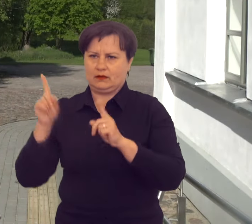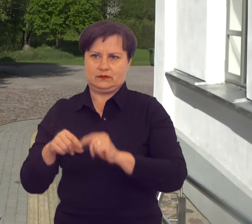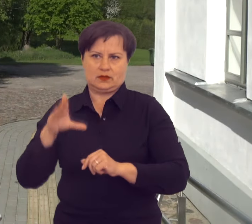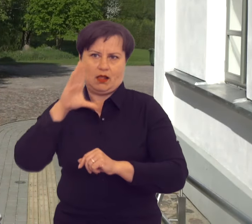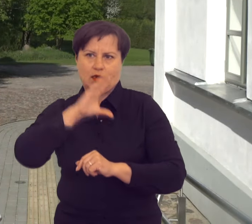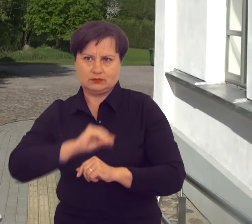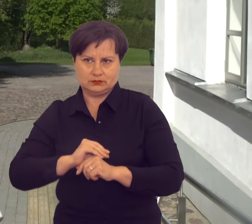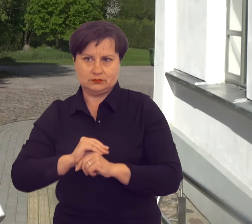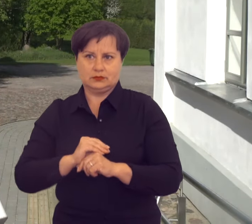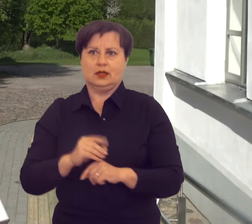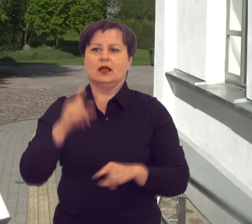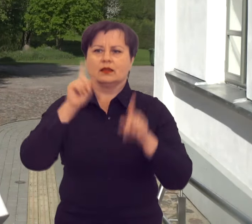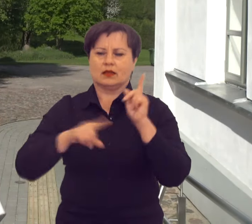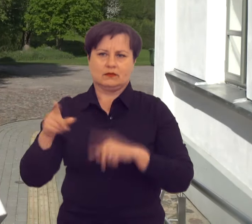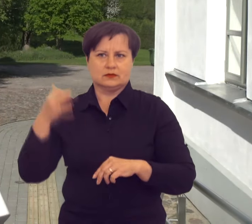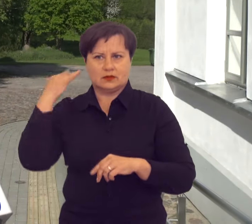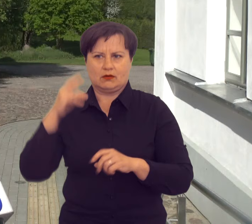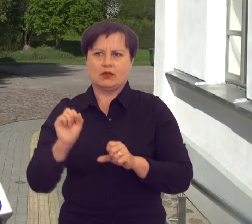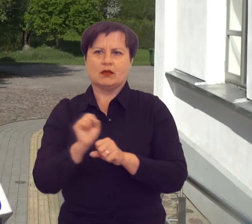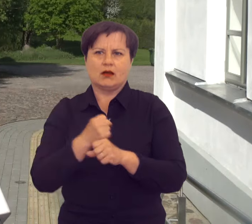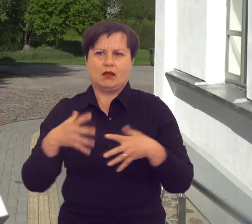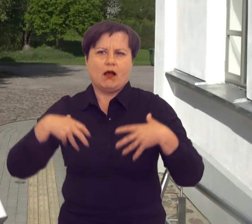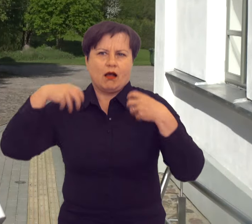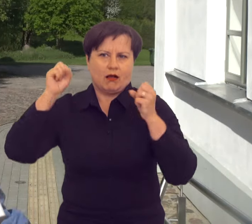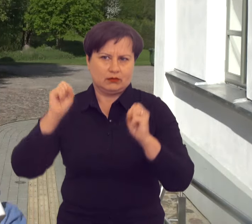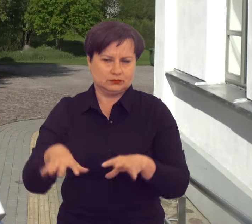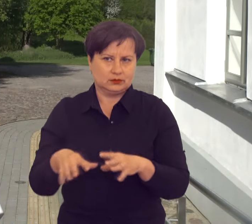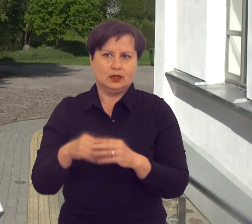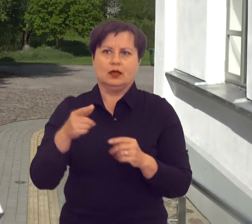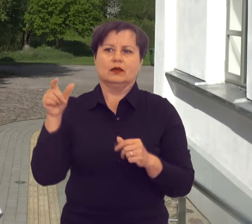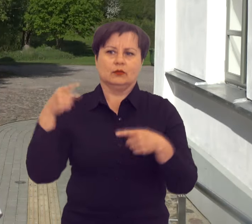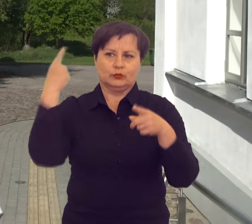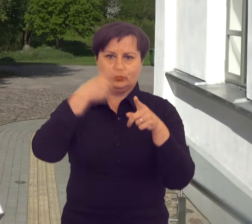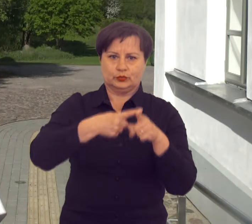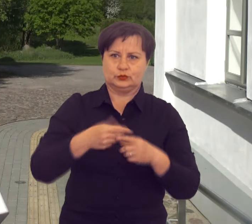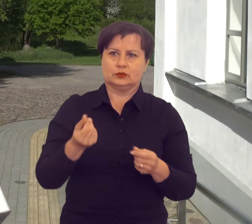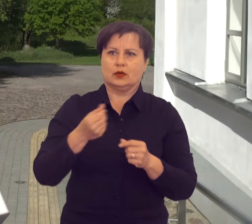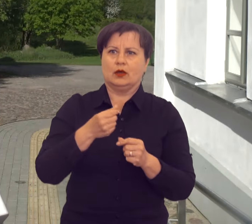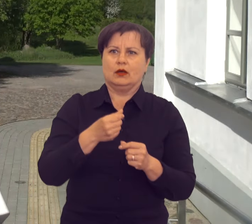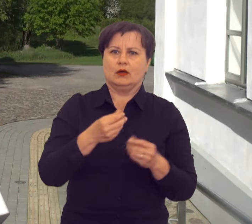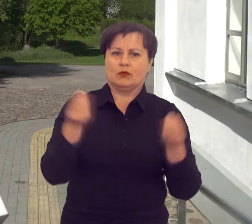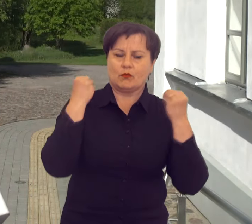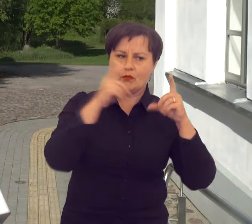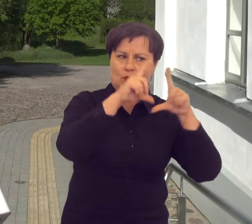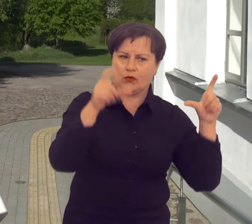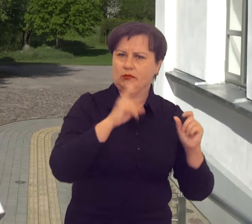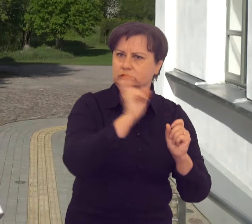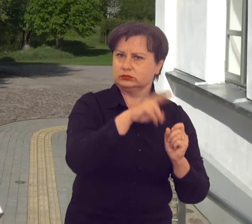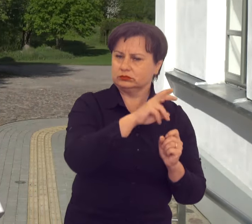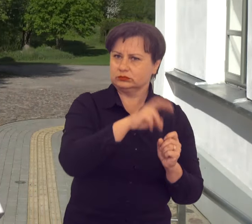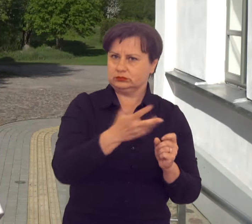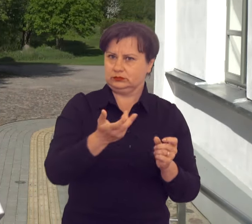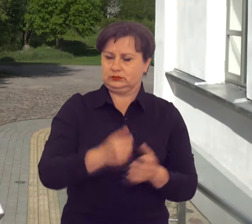ne visi pajėgė, ne visi įsivaizdavo, kad tiek reikės, kad tiek atsiduot, plus dar mokslai mokyklai, tai nes pagrindinis rautas yra